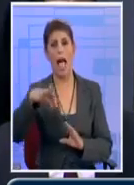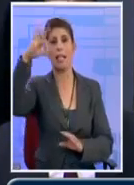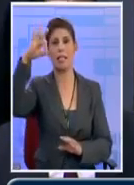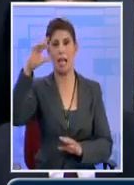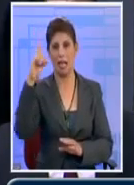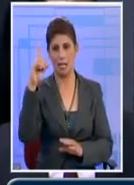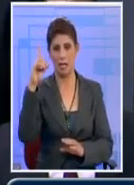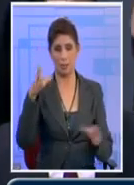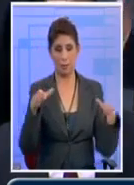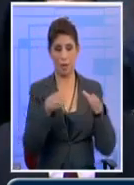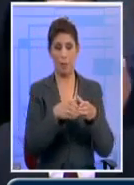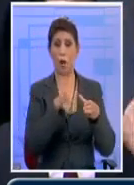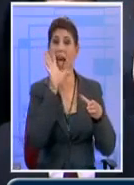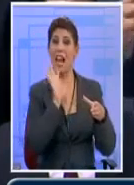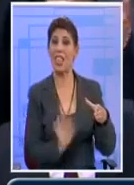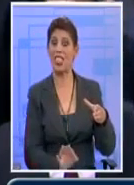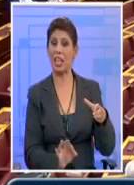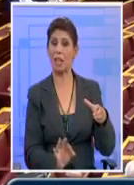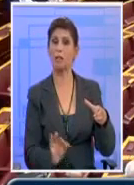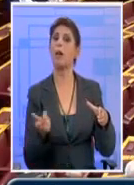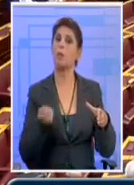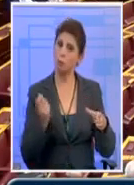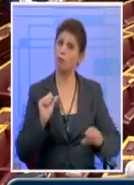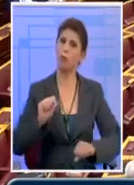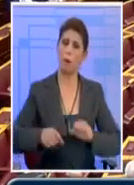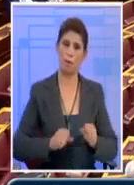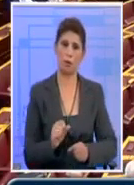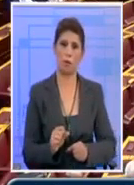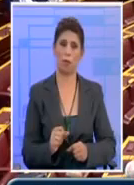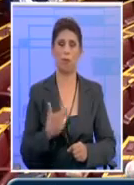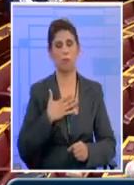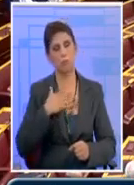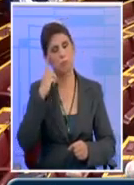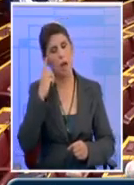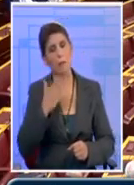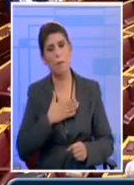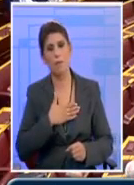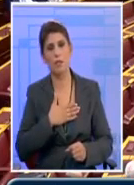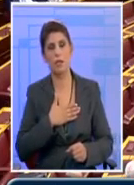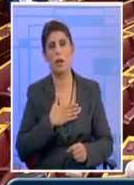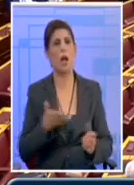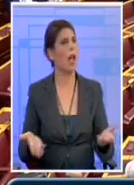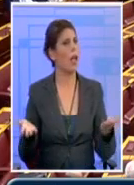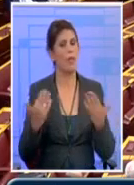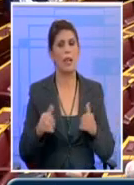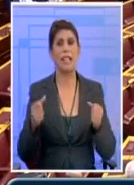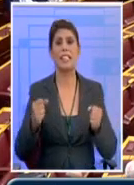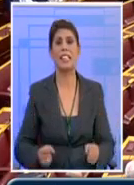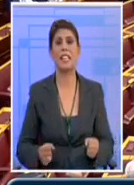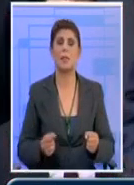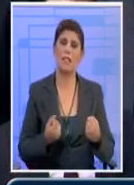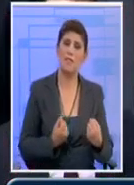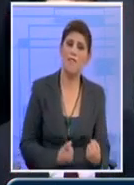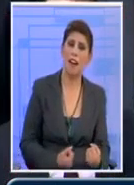την Επιτροπή Αληθείας, η οποία κάνει μια προσπάθεια που κατά την άποψή μας δεν έχει την θεσμική